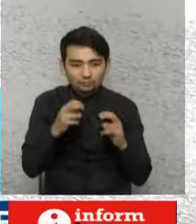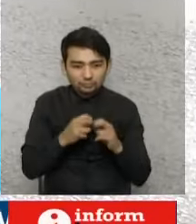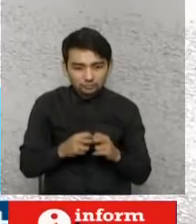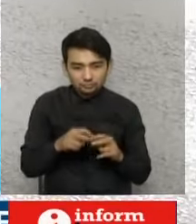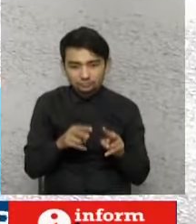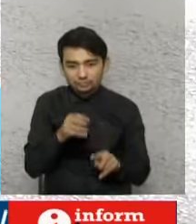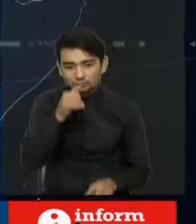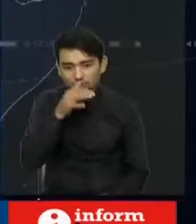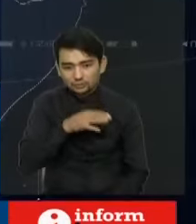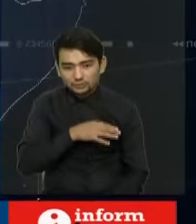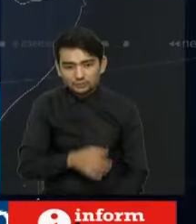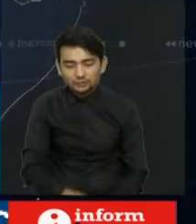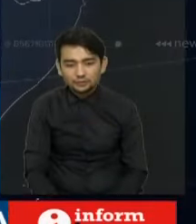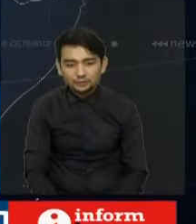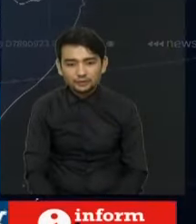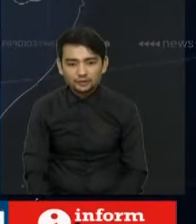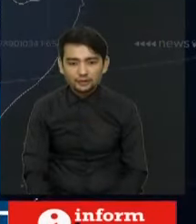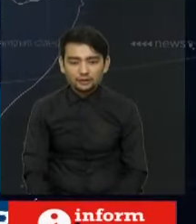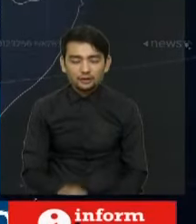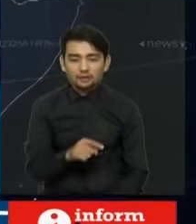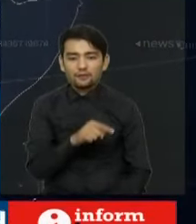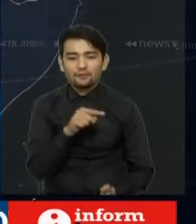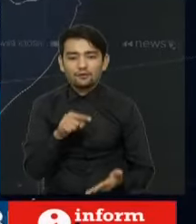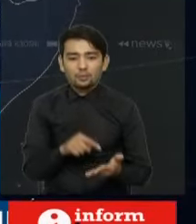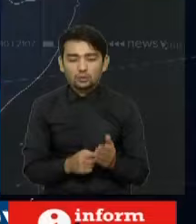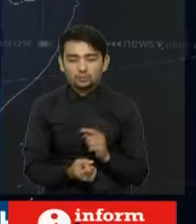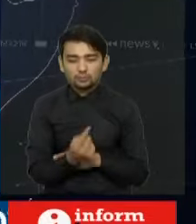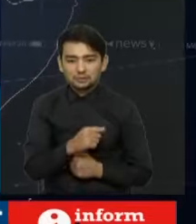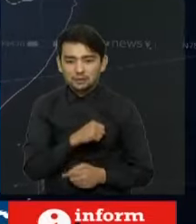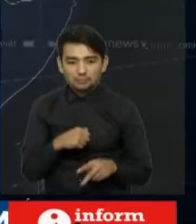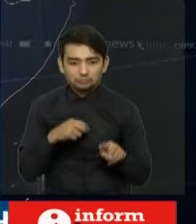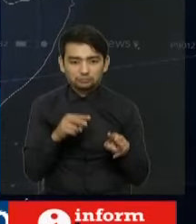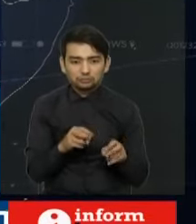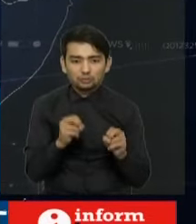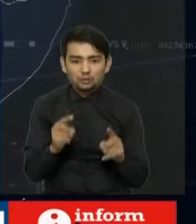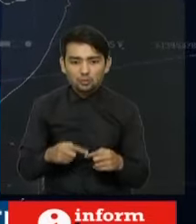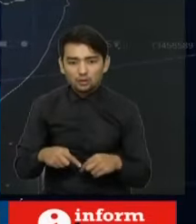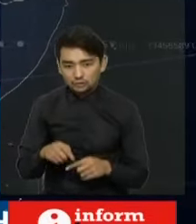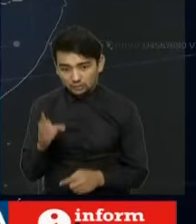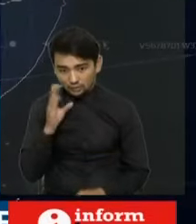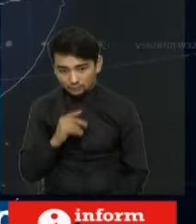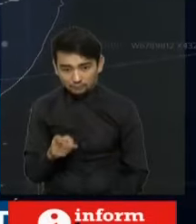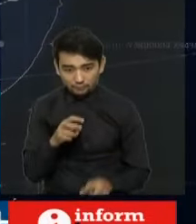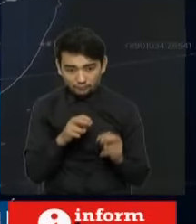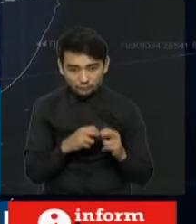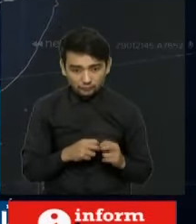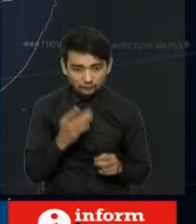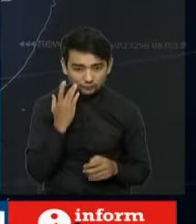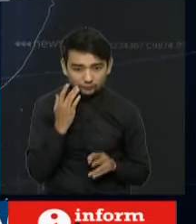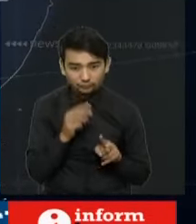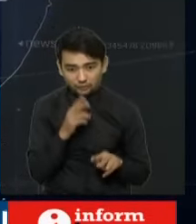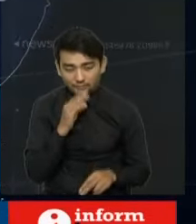контролю. Тут возникает вопрос, а саморегулируемые организации это смогут сделать? Либо к ним